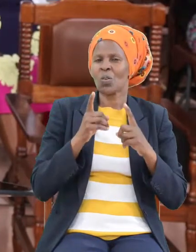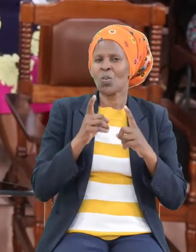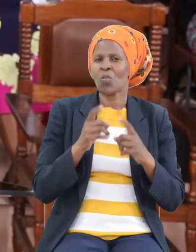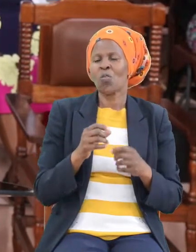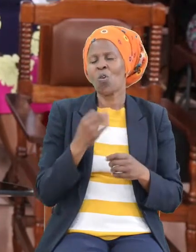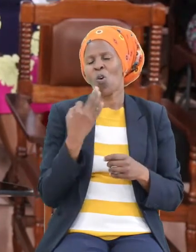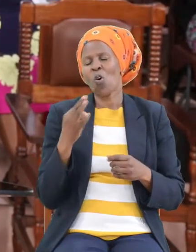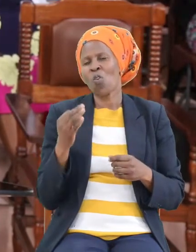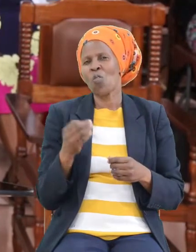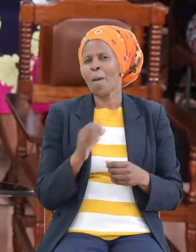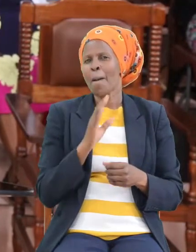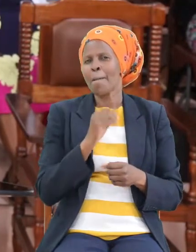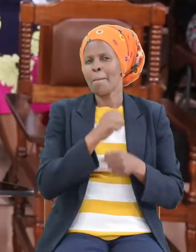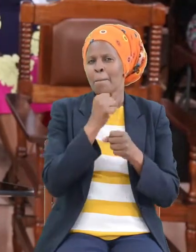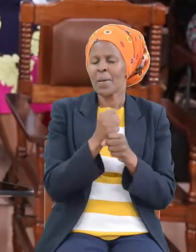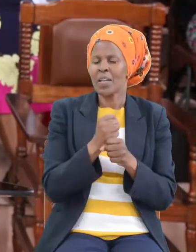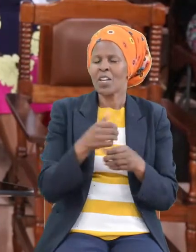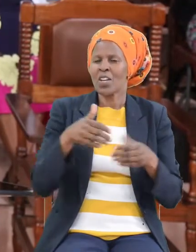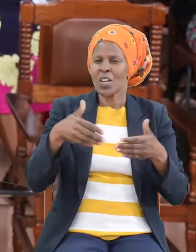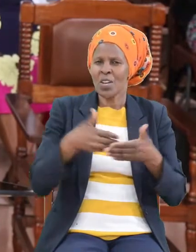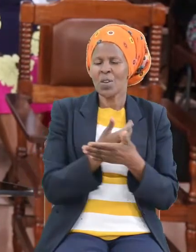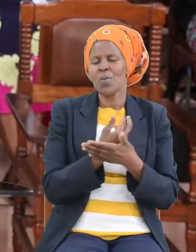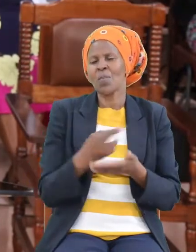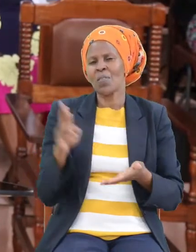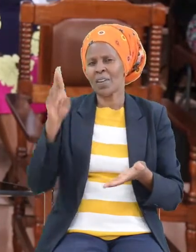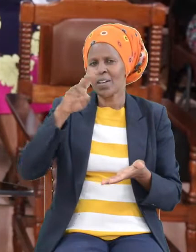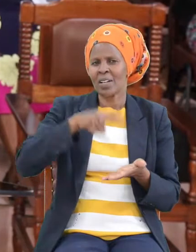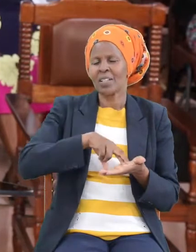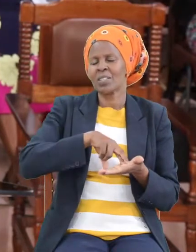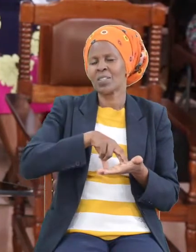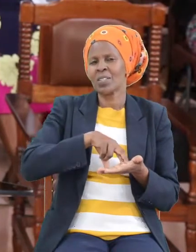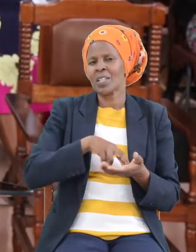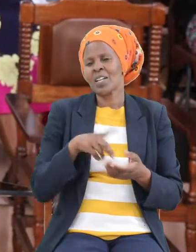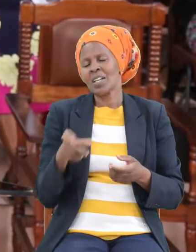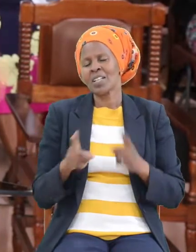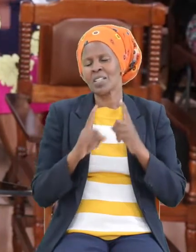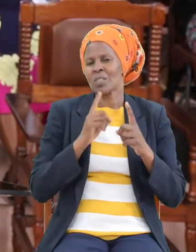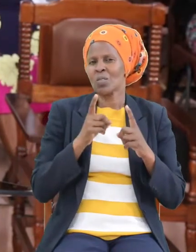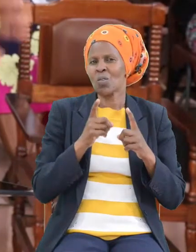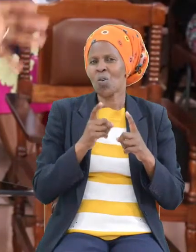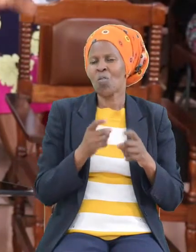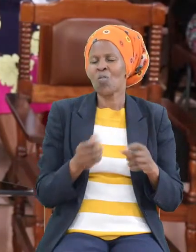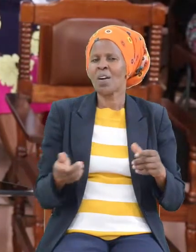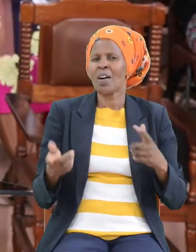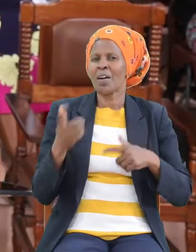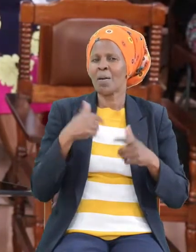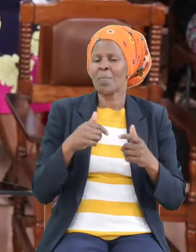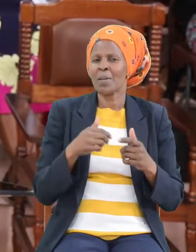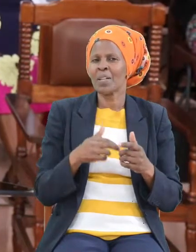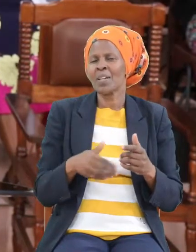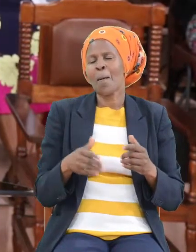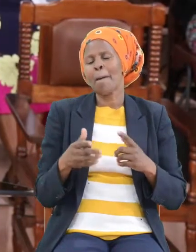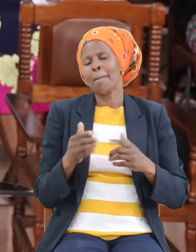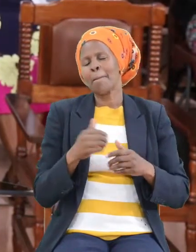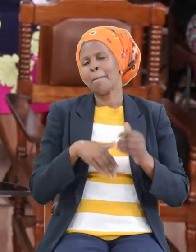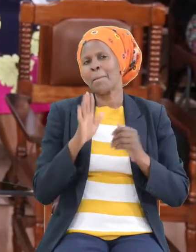kufanywa upya, kufanywa upya, restoration. Na hii inanena juu ya kurudishwa ama kuregeshwa